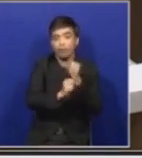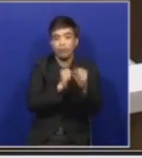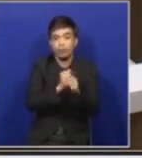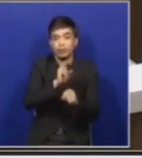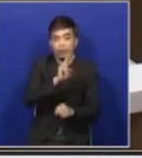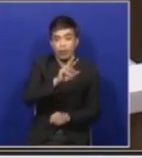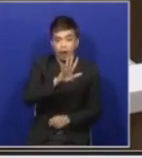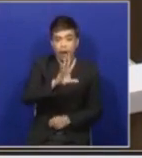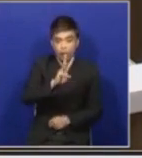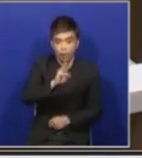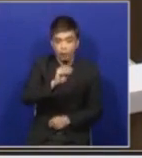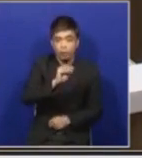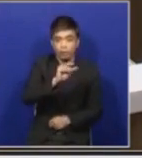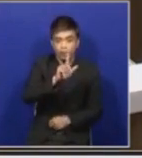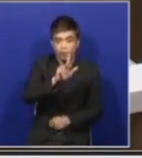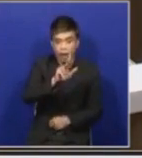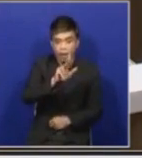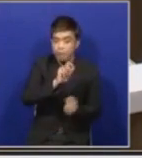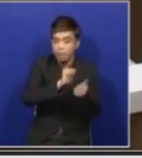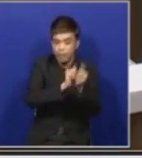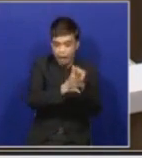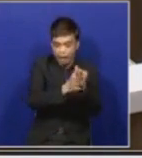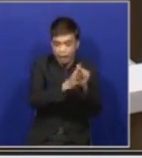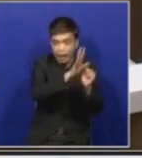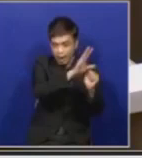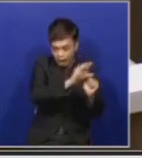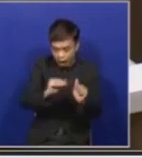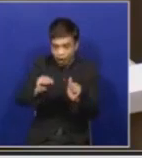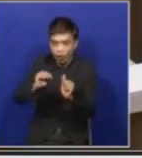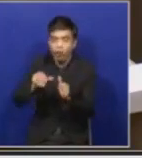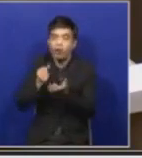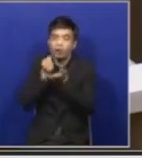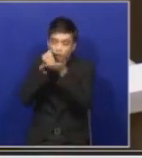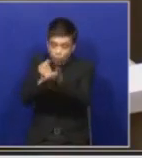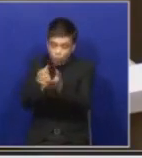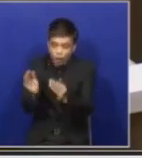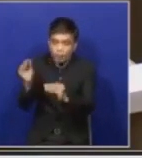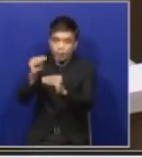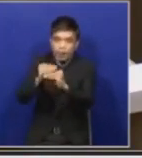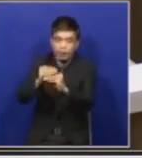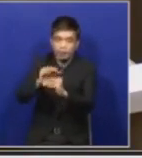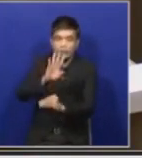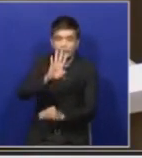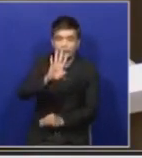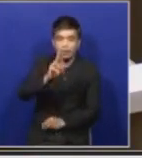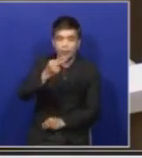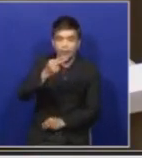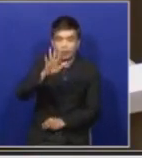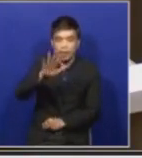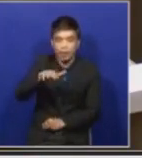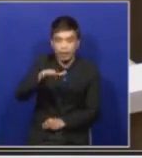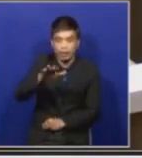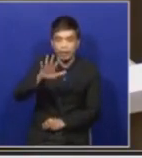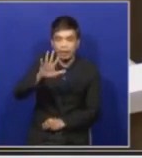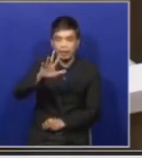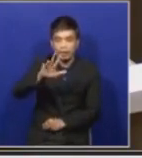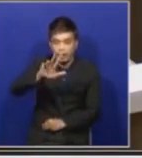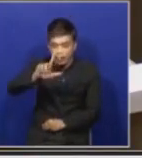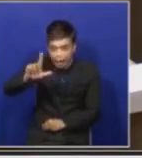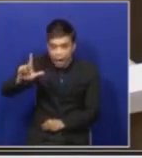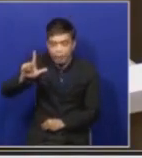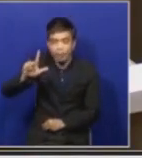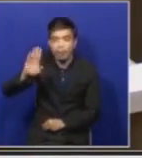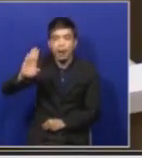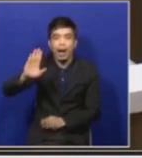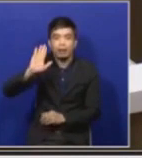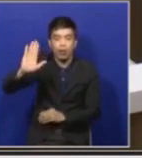2563นี้นะครับไปเยียวยาในส่วนที่เพิ่มเติมจาก 45,000 ล้านบาทของกระทรวงสาธารณสุขยกตัวอย่